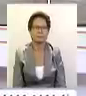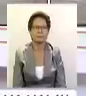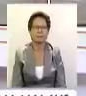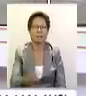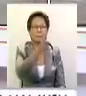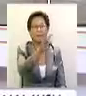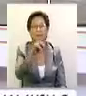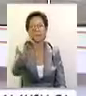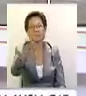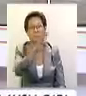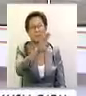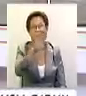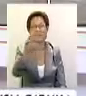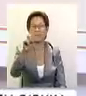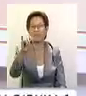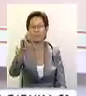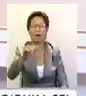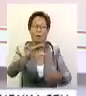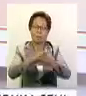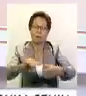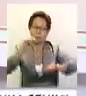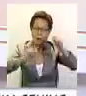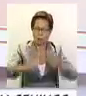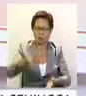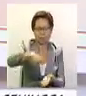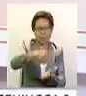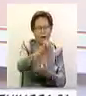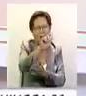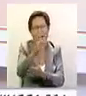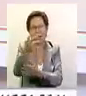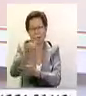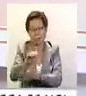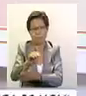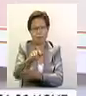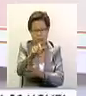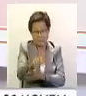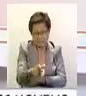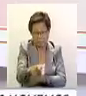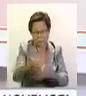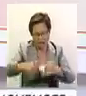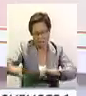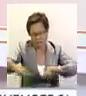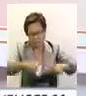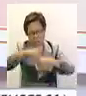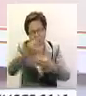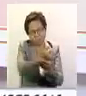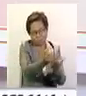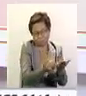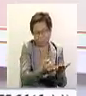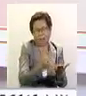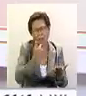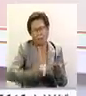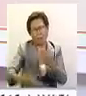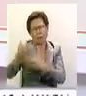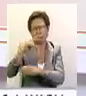Lembi Diva, malam ini kami bawakan kisah pelakon dan penari Adam Corey Lee, katanya masih aktif dalam bidang seni. Betul tu. Selama ini